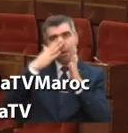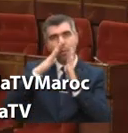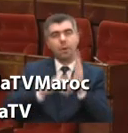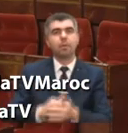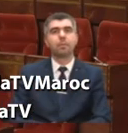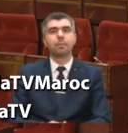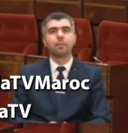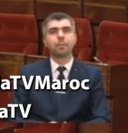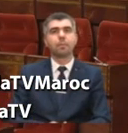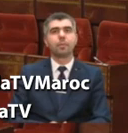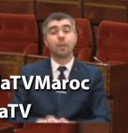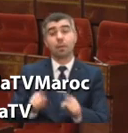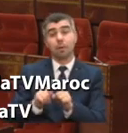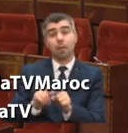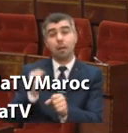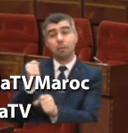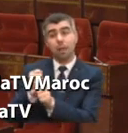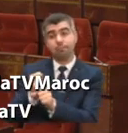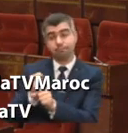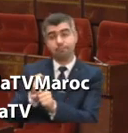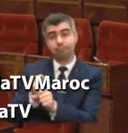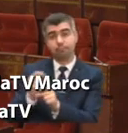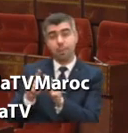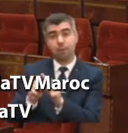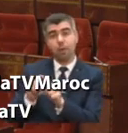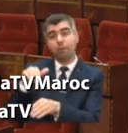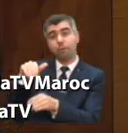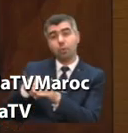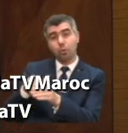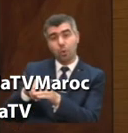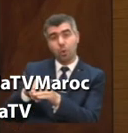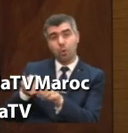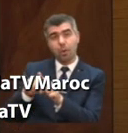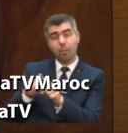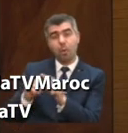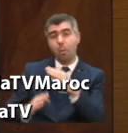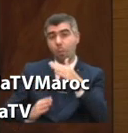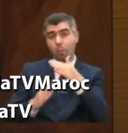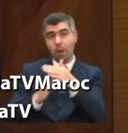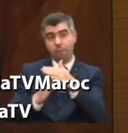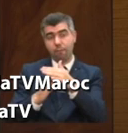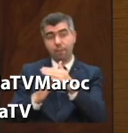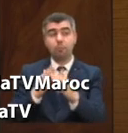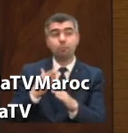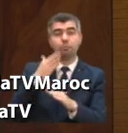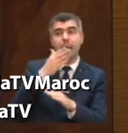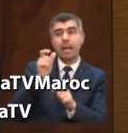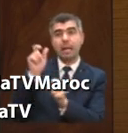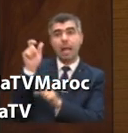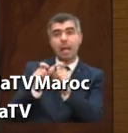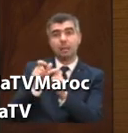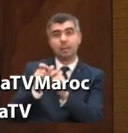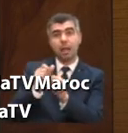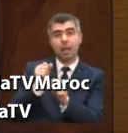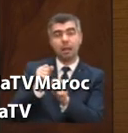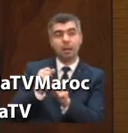الوطني ما يتعلق بفقدان الشغل. صندوق ديال فقدان الشغل هؤلاء اليوم المتوقفون ما مشاوش يستفدوا من صندوق الشغل.